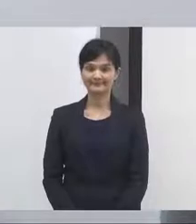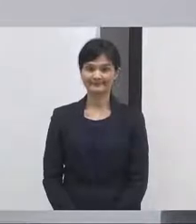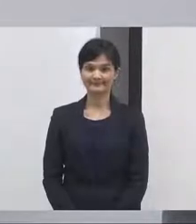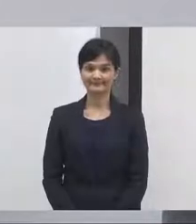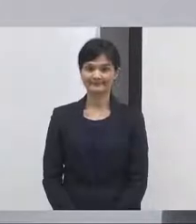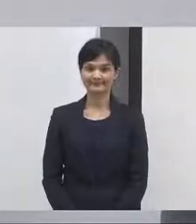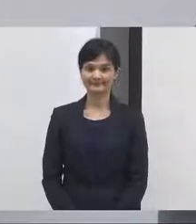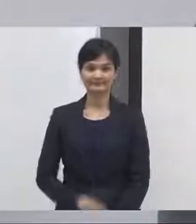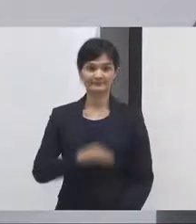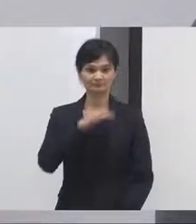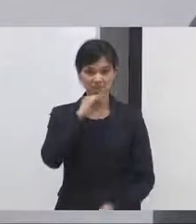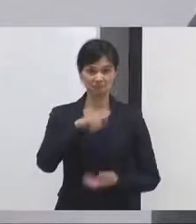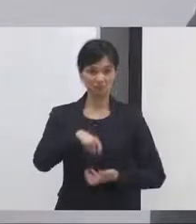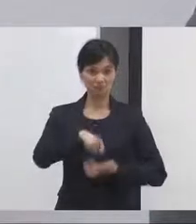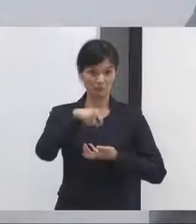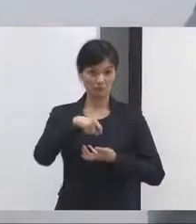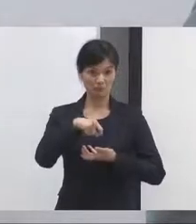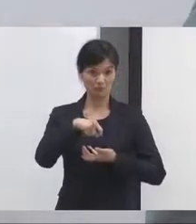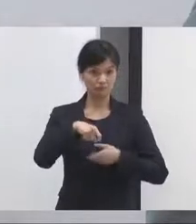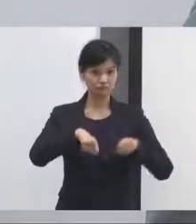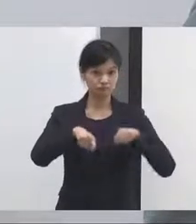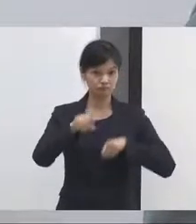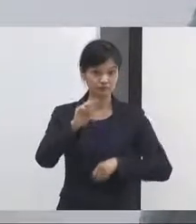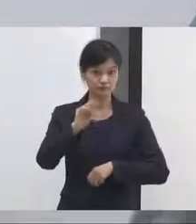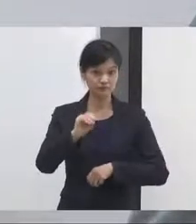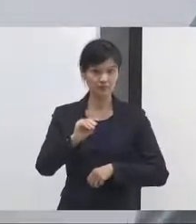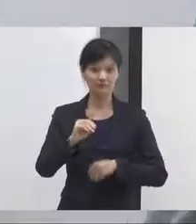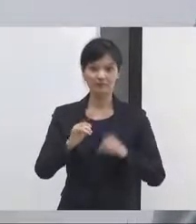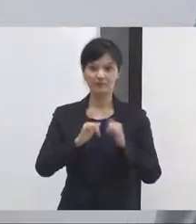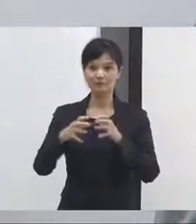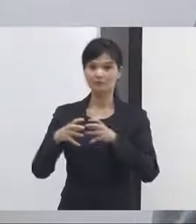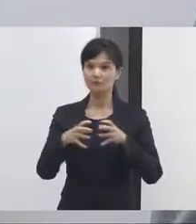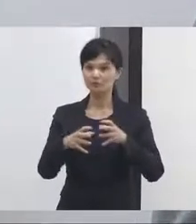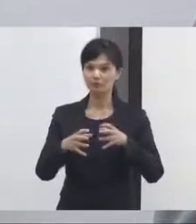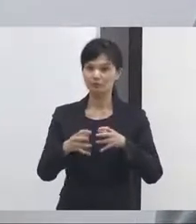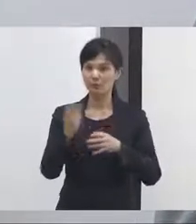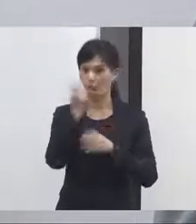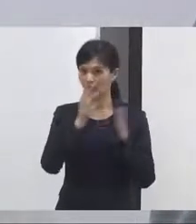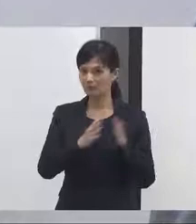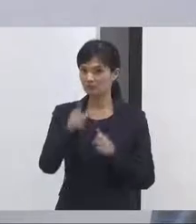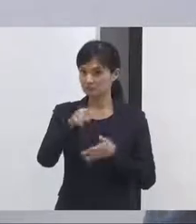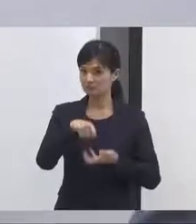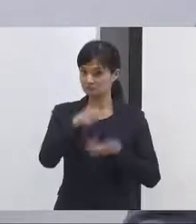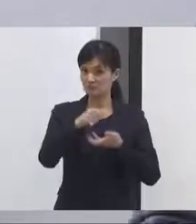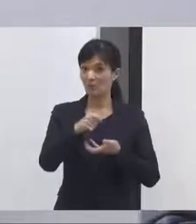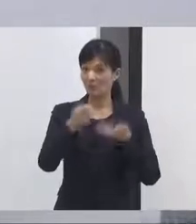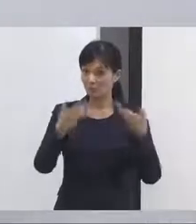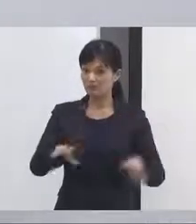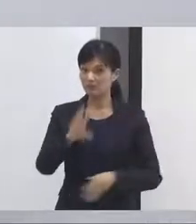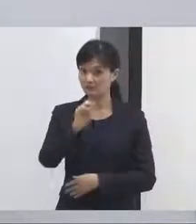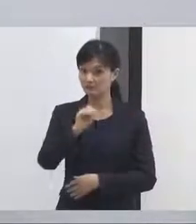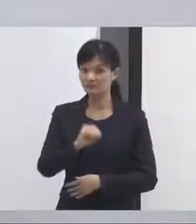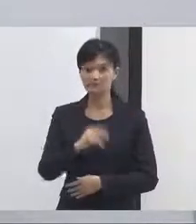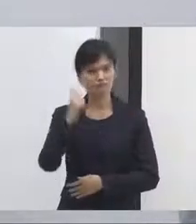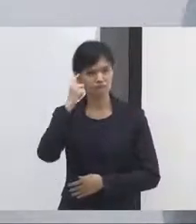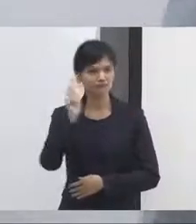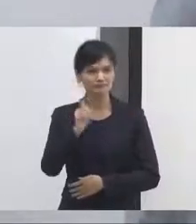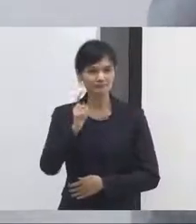等一下，你有提案吗？社群治理，你有提过案吗？有，没